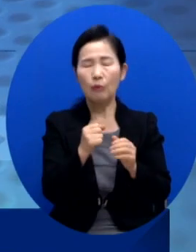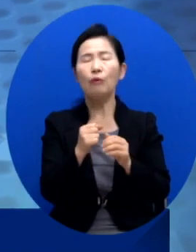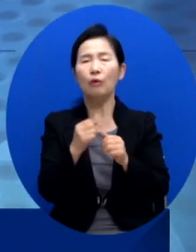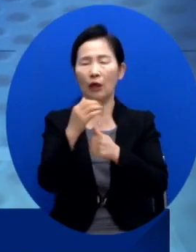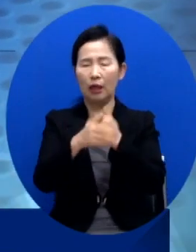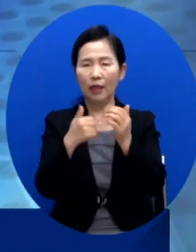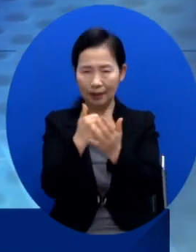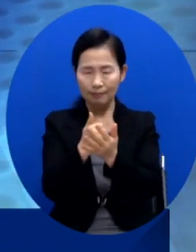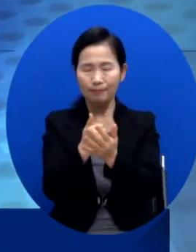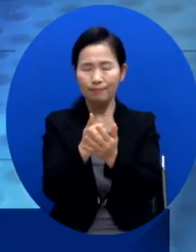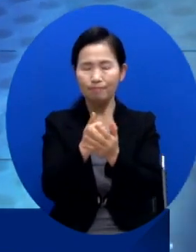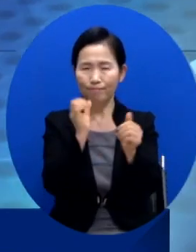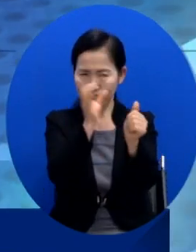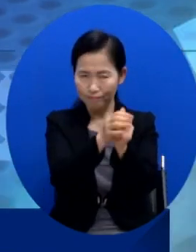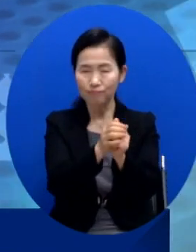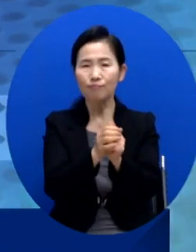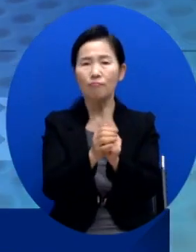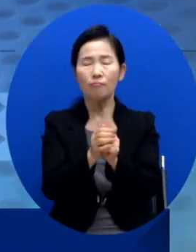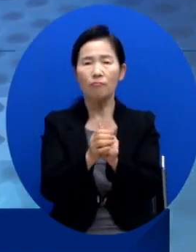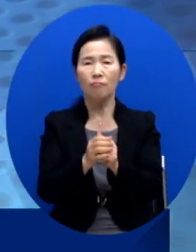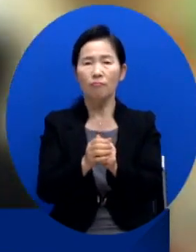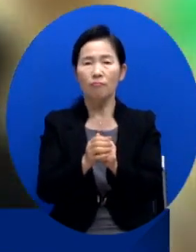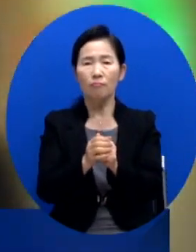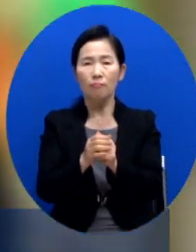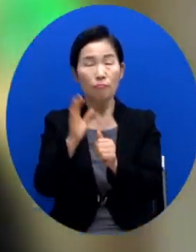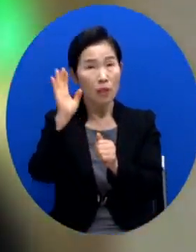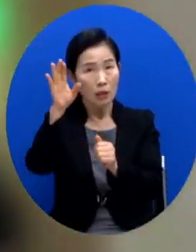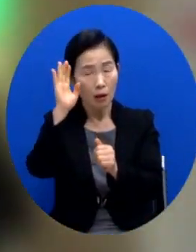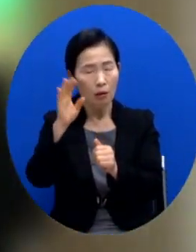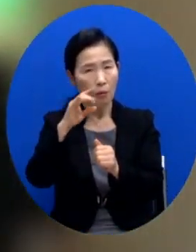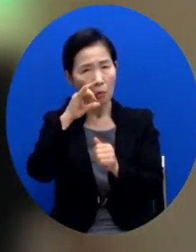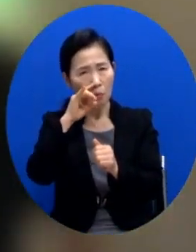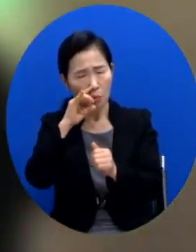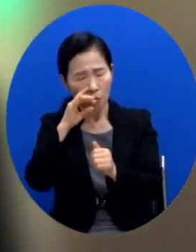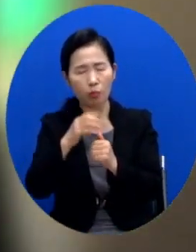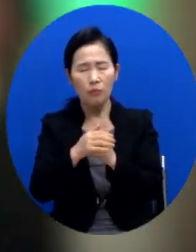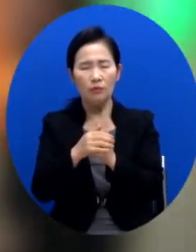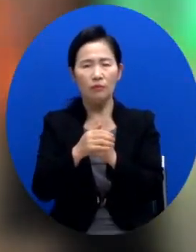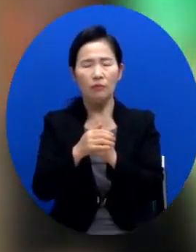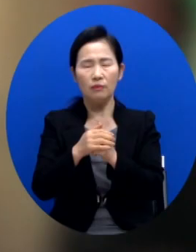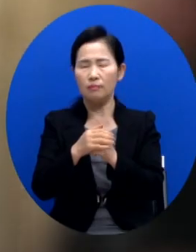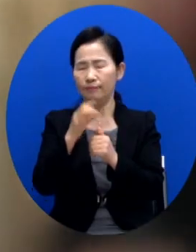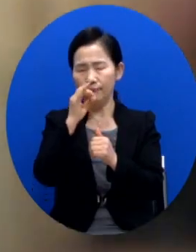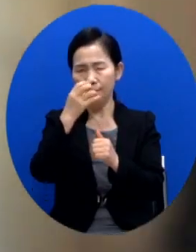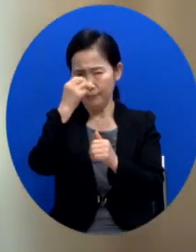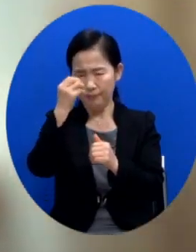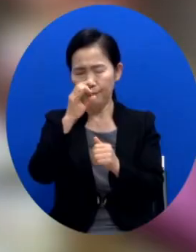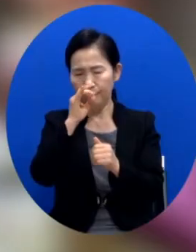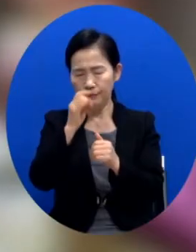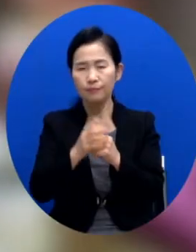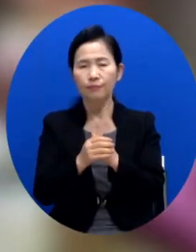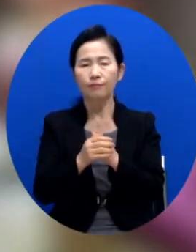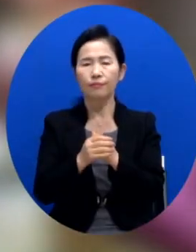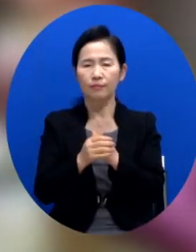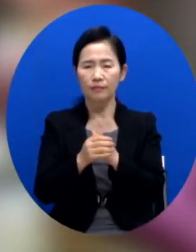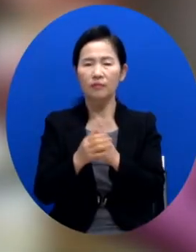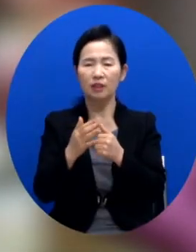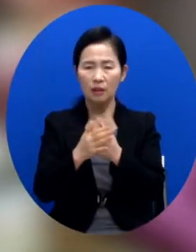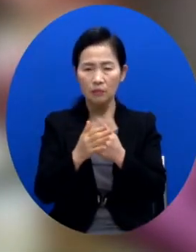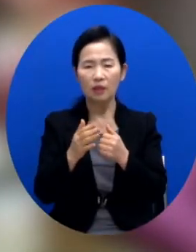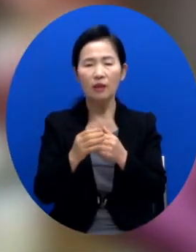아닙니다. 우리의 미래는 하나님만 아시는 영역입니다. 놀이로서의 주술문화 역시 각별히 경계하길 주문하기도